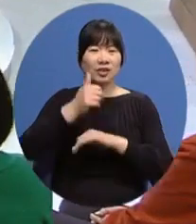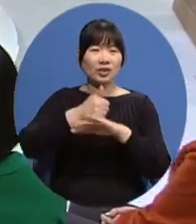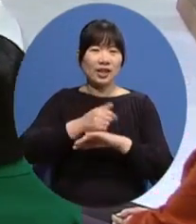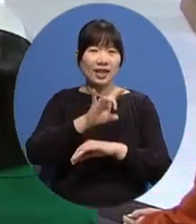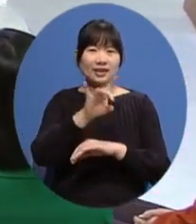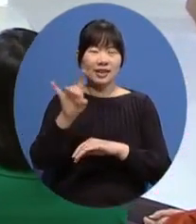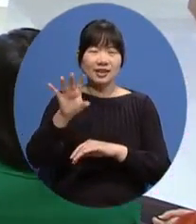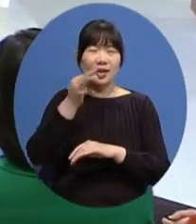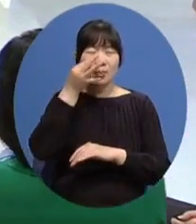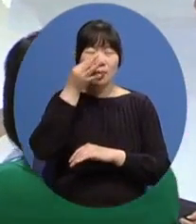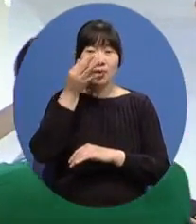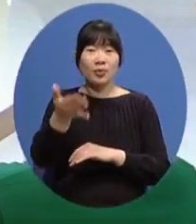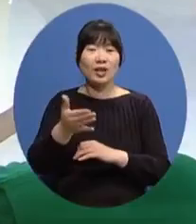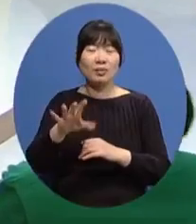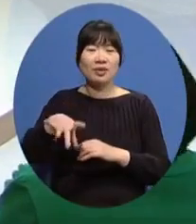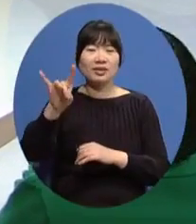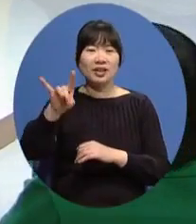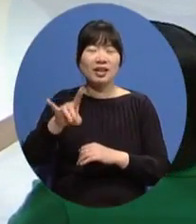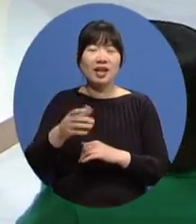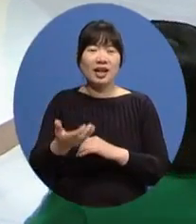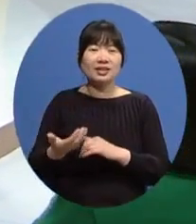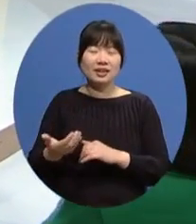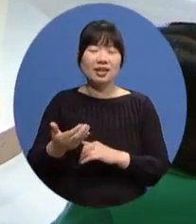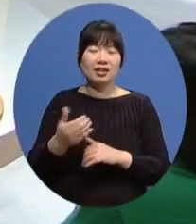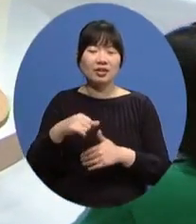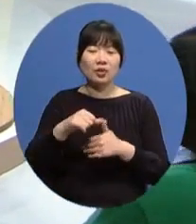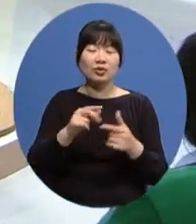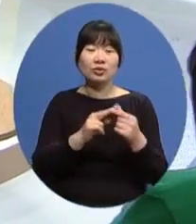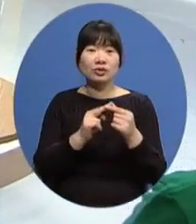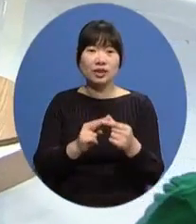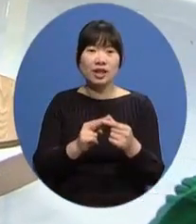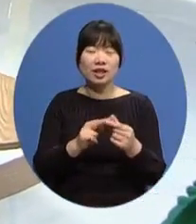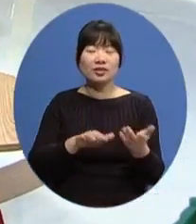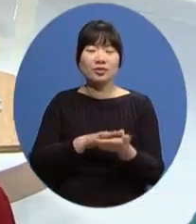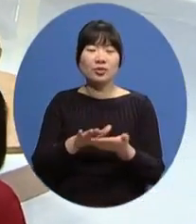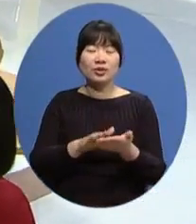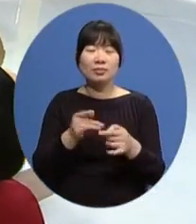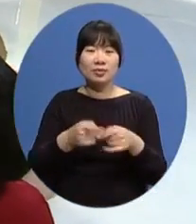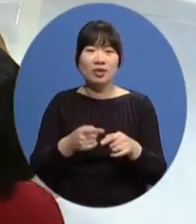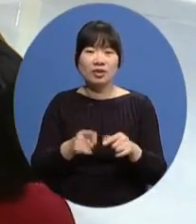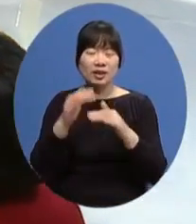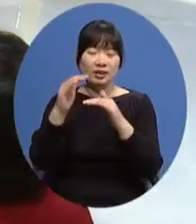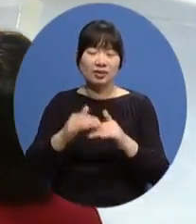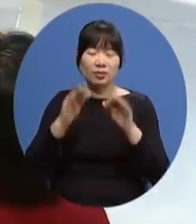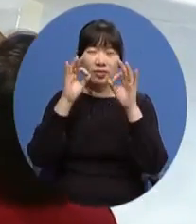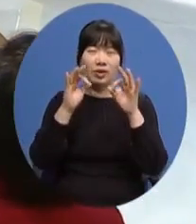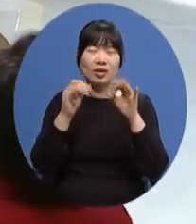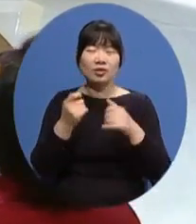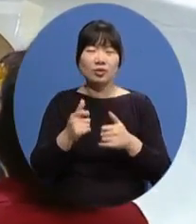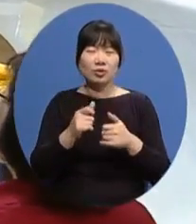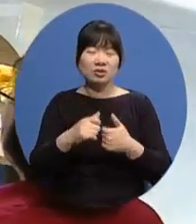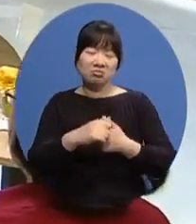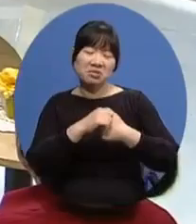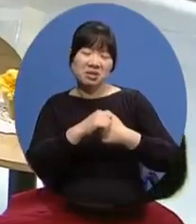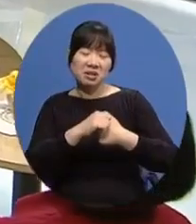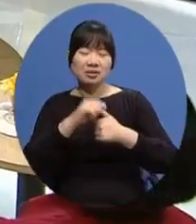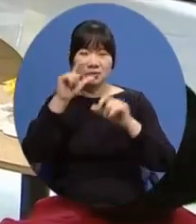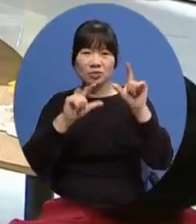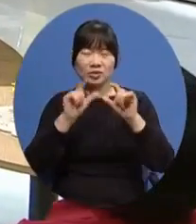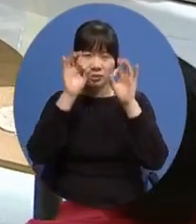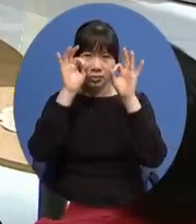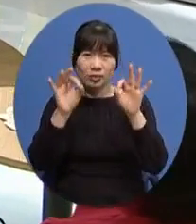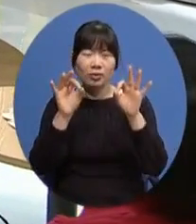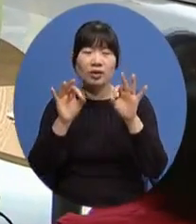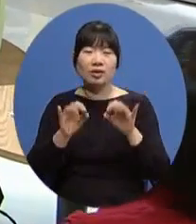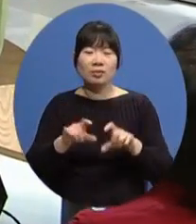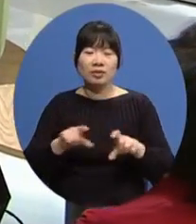결과를 하나하나 좀 짚어보겠습니다. 먼저 아까 그 건우랑 같이 하는 그 놀이평가 과정에서 보니까 좀 옥신각신하는 모습이